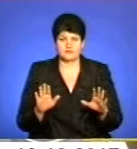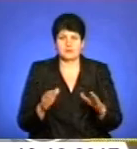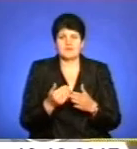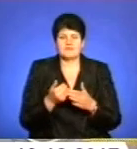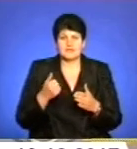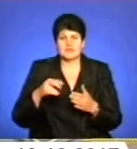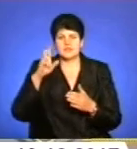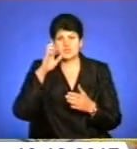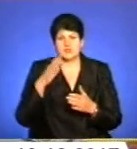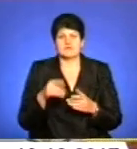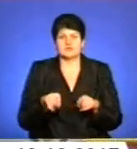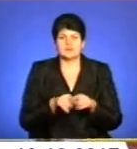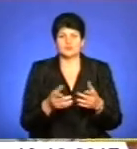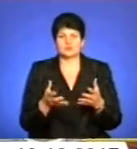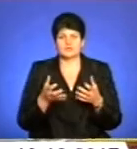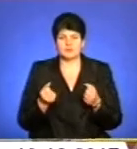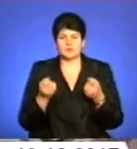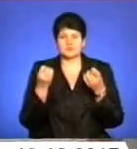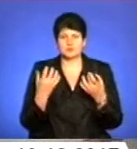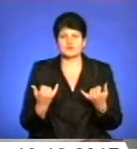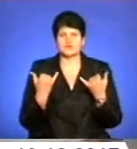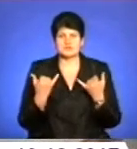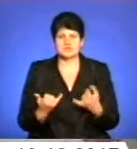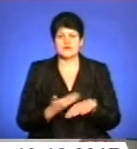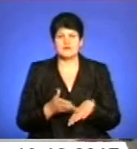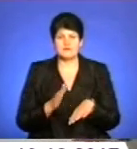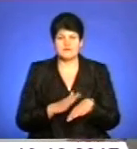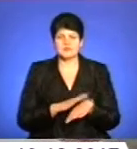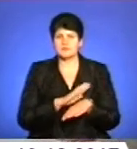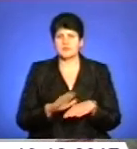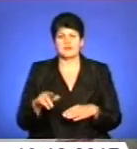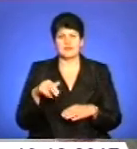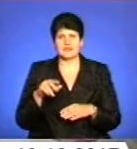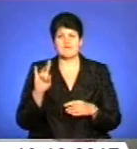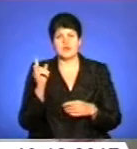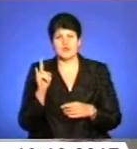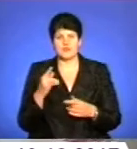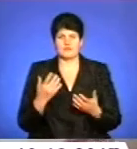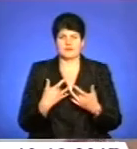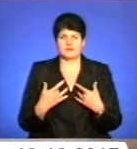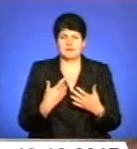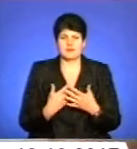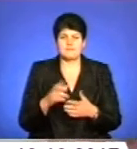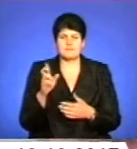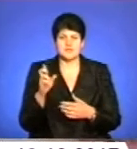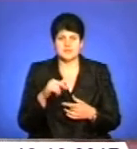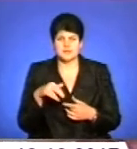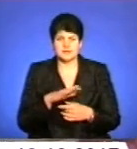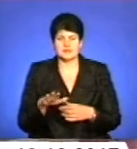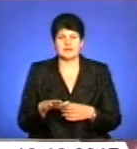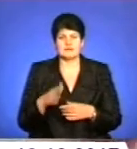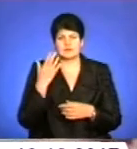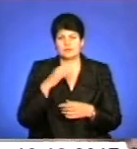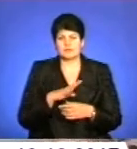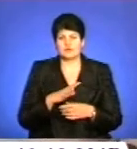держави деколи, каже, отримаємо. Просто зараз ним тяжко, то ми не дуже йдемо десь чи в Лялькові, чи в Березіль. А там ті роки, як був менший, то ми ходили,